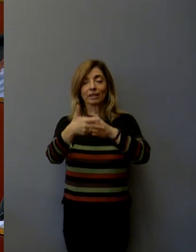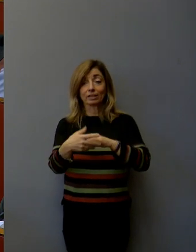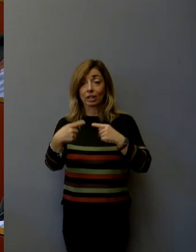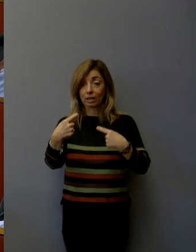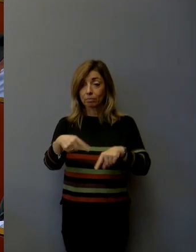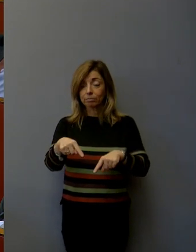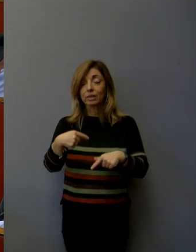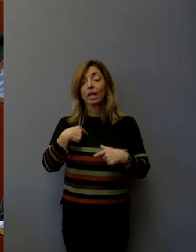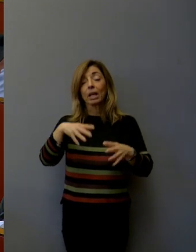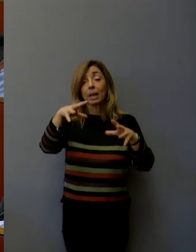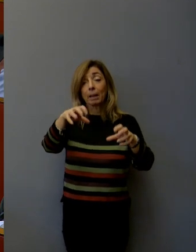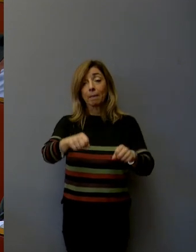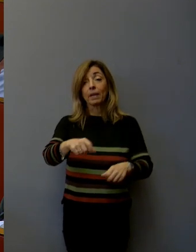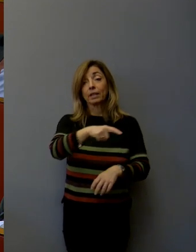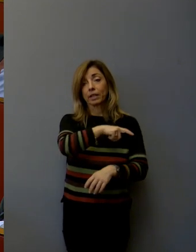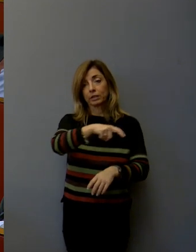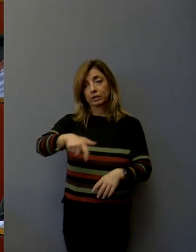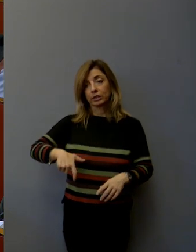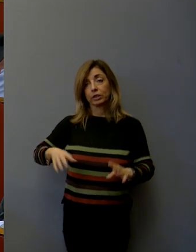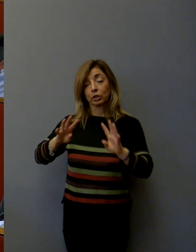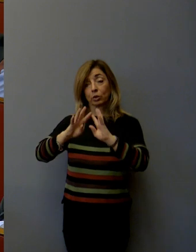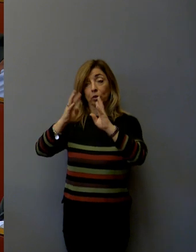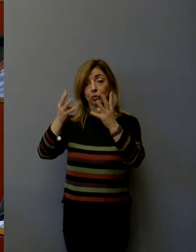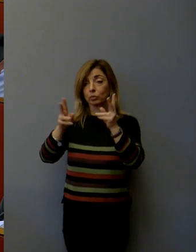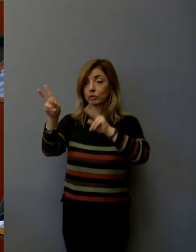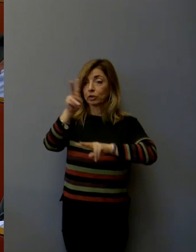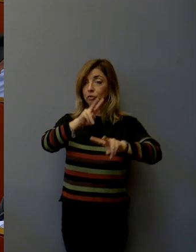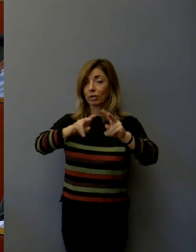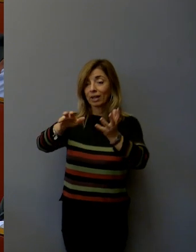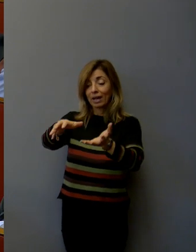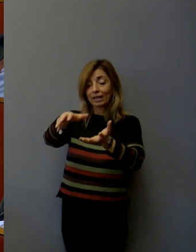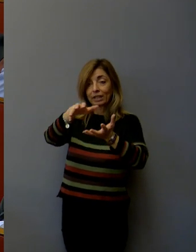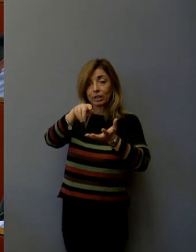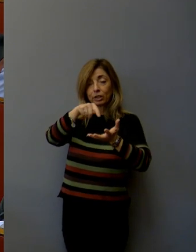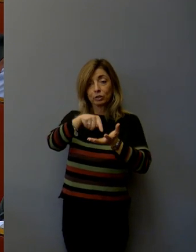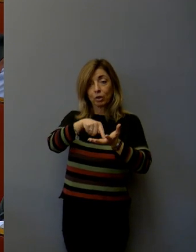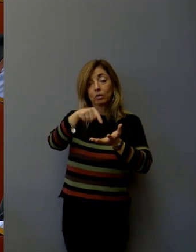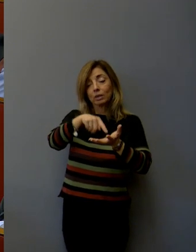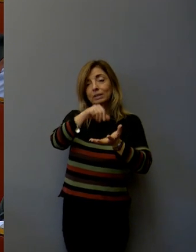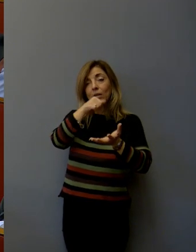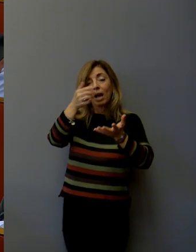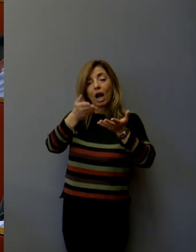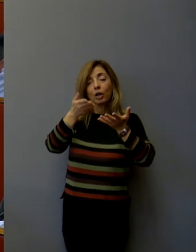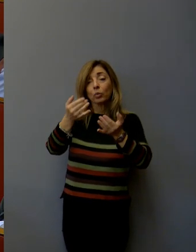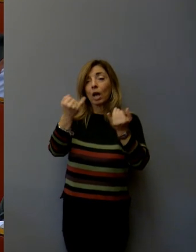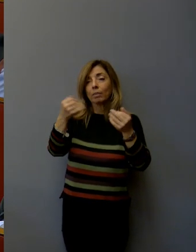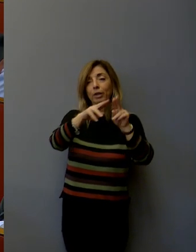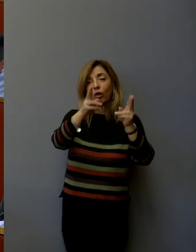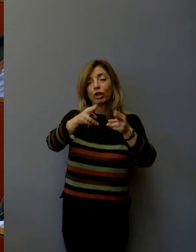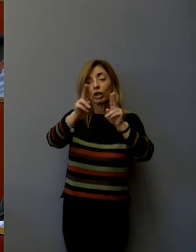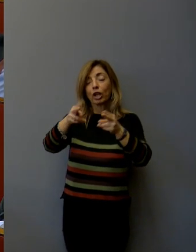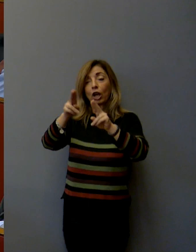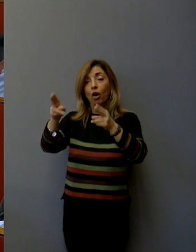a reperire delle risorse per come dire aiutare tutti quei piccoli esercizi commerciali che saranno